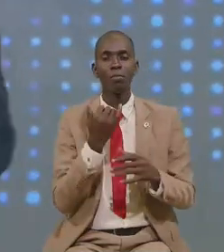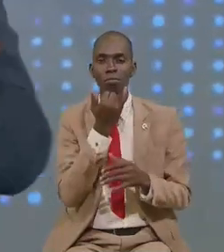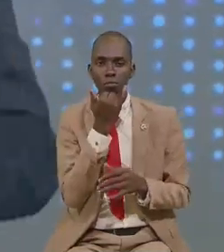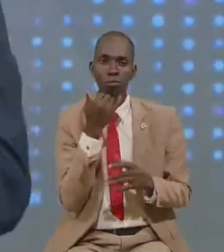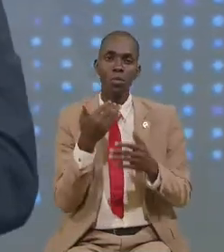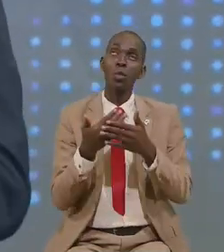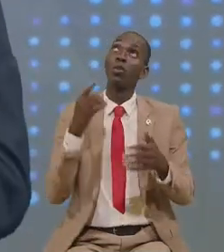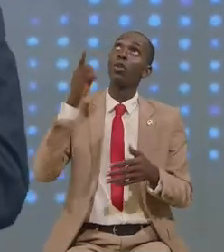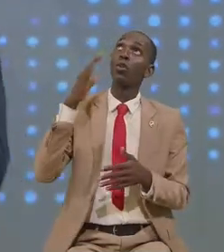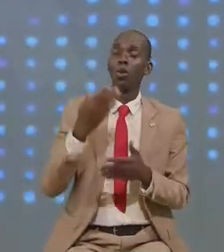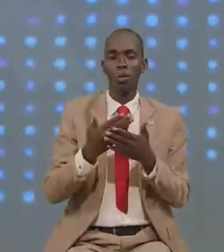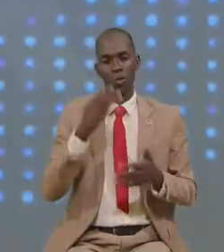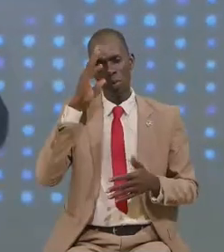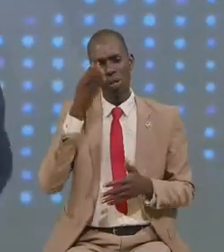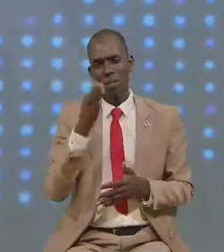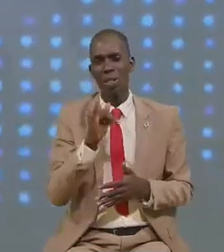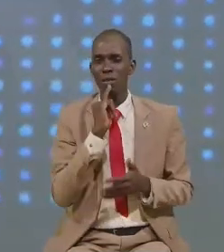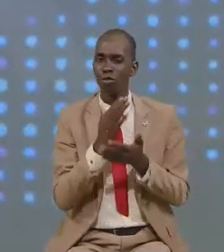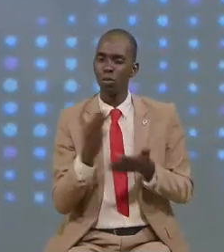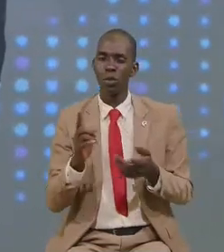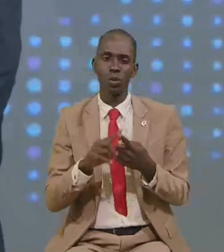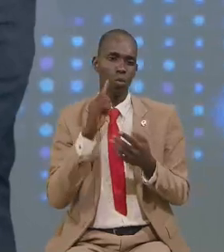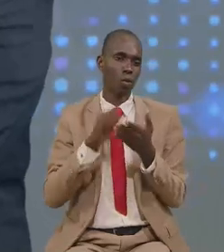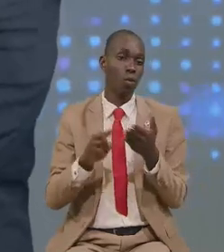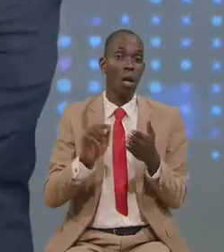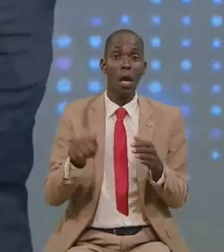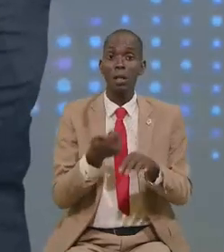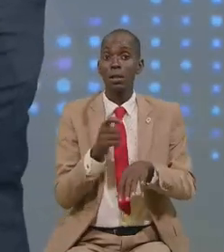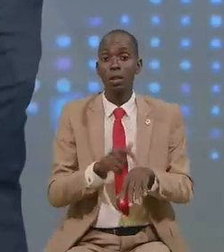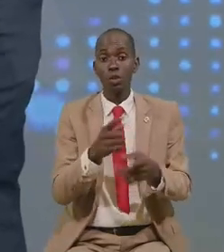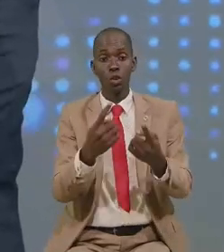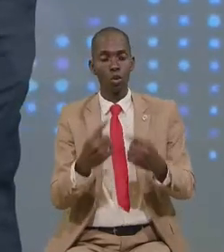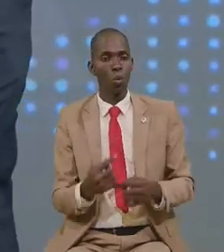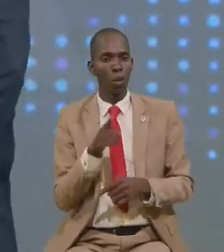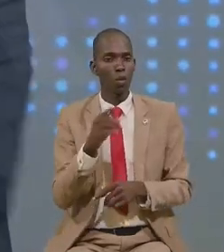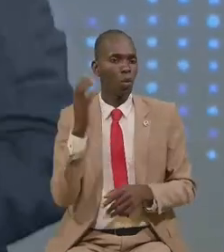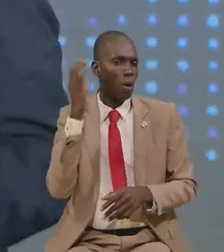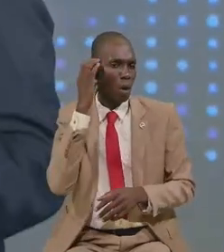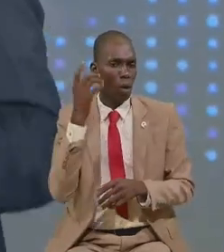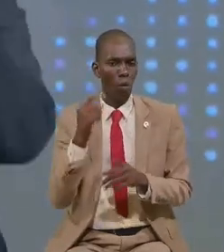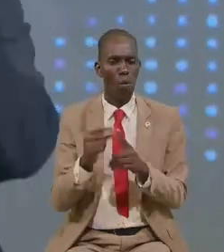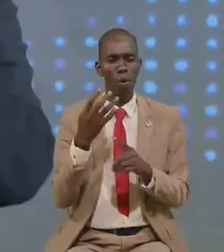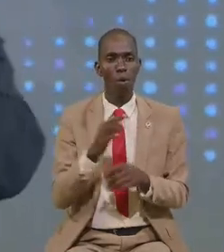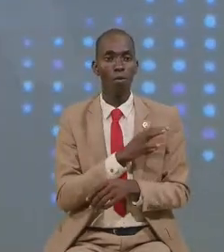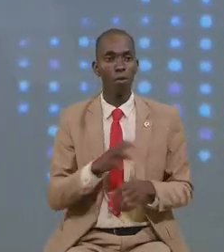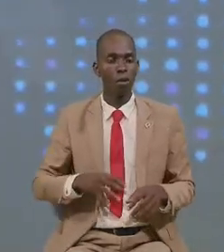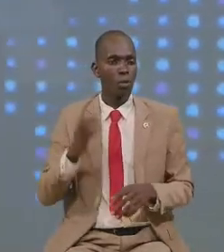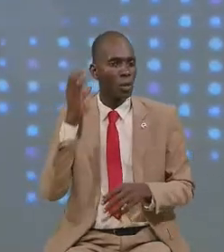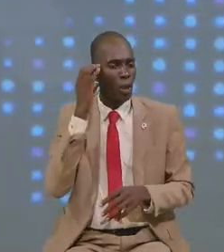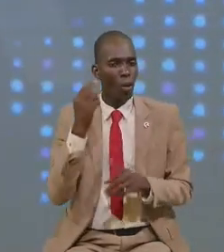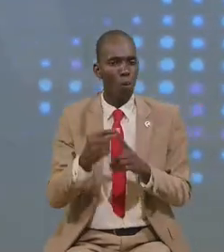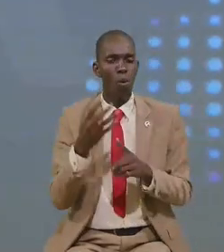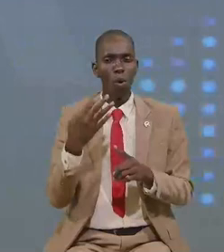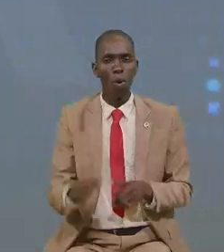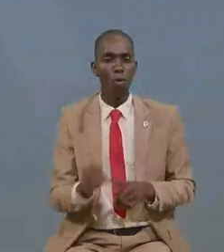offense devant Dieu, devant les hommes. Il y a quelque chose à observer. Chaque fois que tu viens et tu écoutes la parole de Christ, la parole de toute